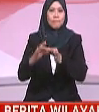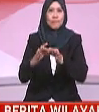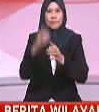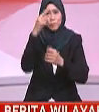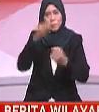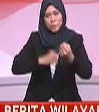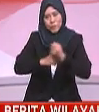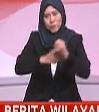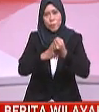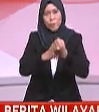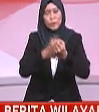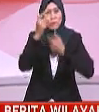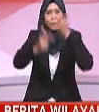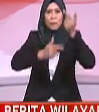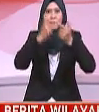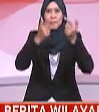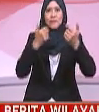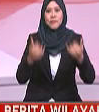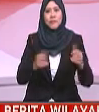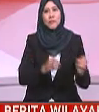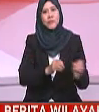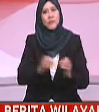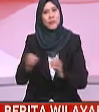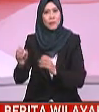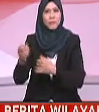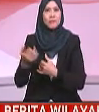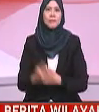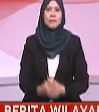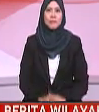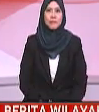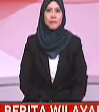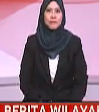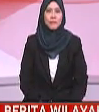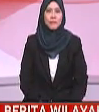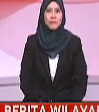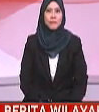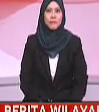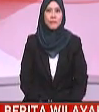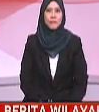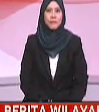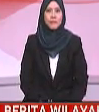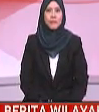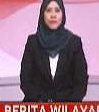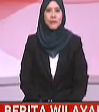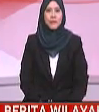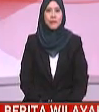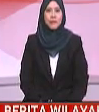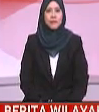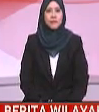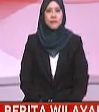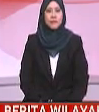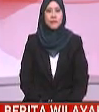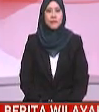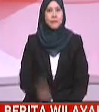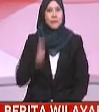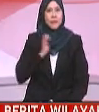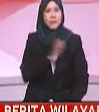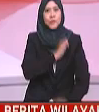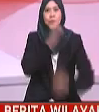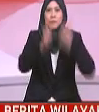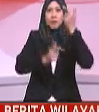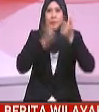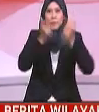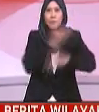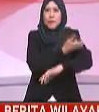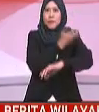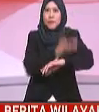bagi menyokong kelangsungan operasi penggiat industri itu. Esko Pelancongan